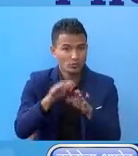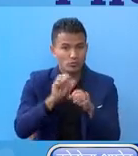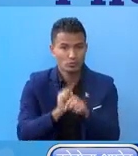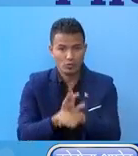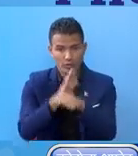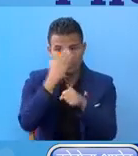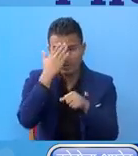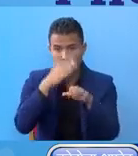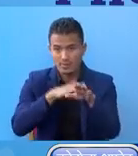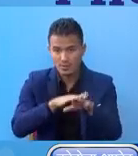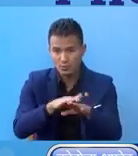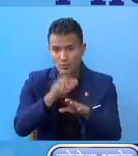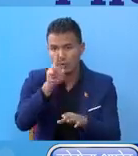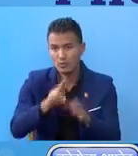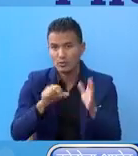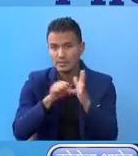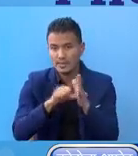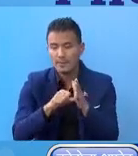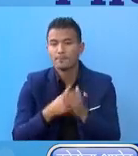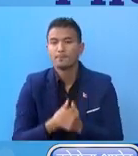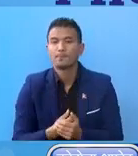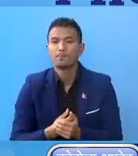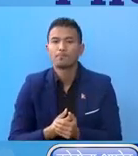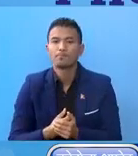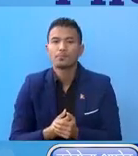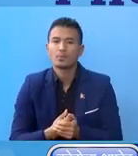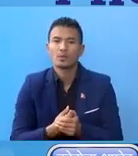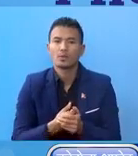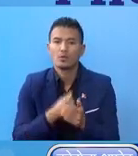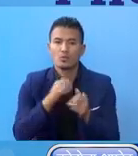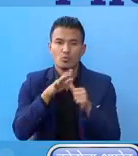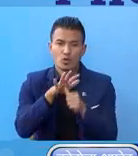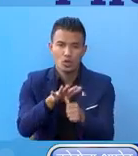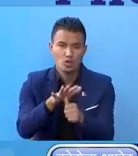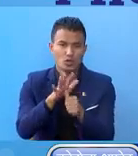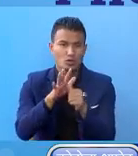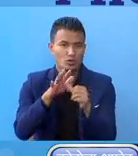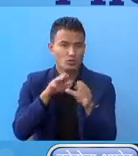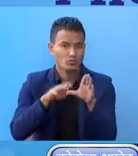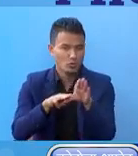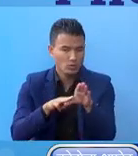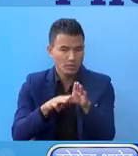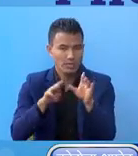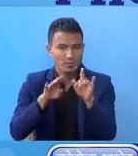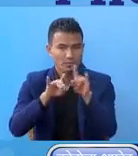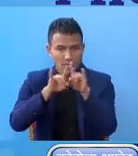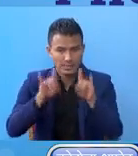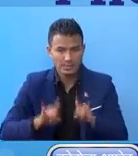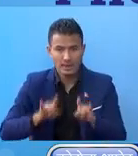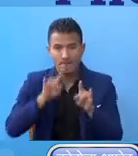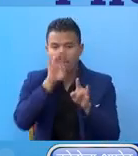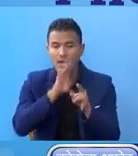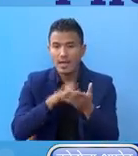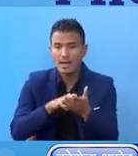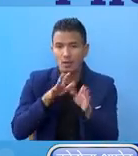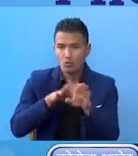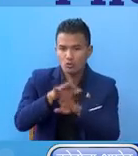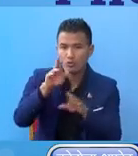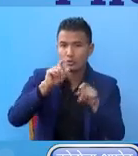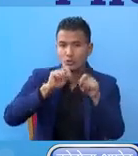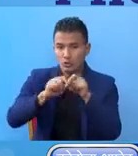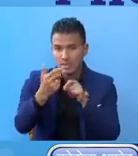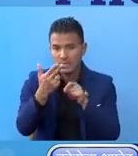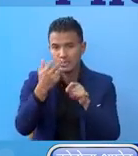सक्रिय सङ्क्रमितहरू रहेको जिल्लाहरू छन् मोरङ, महोत्तरी, पर्सा, बारा, रौतहट,